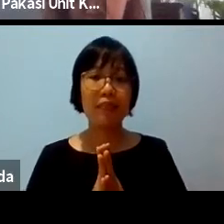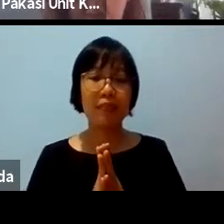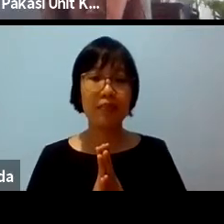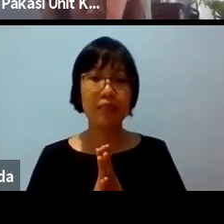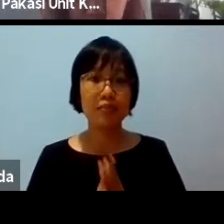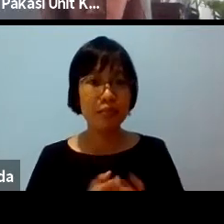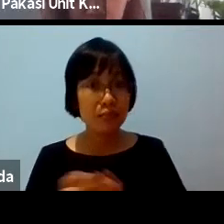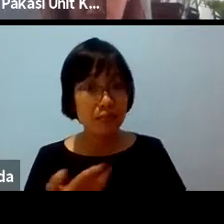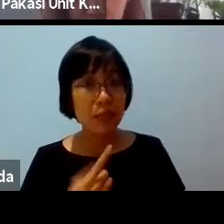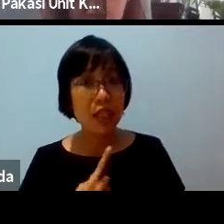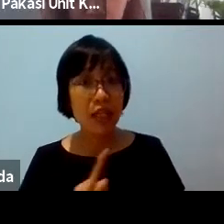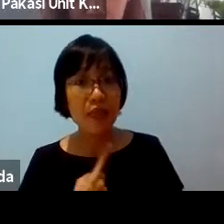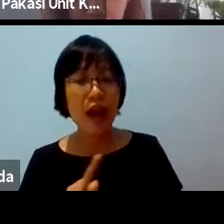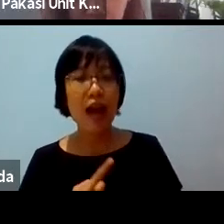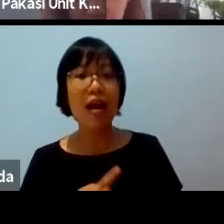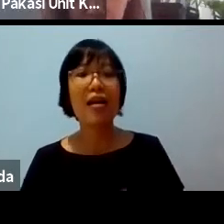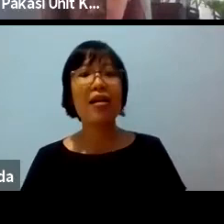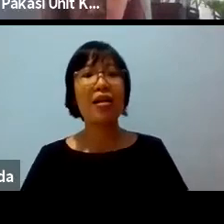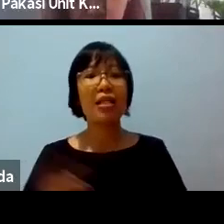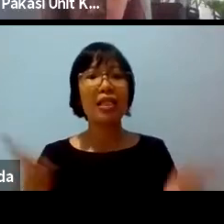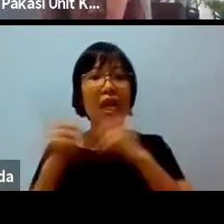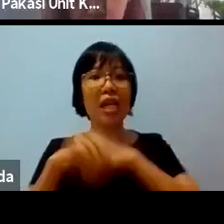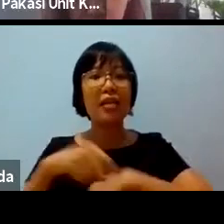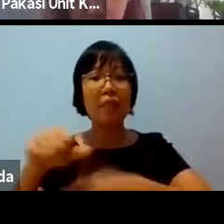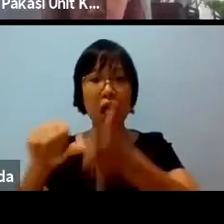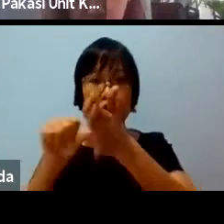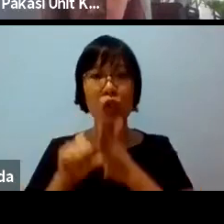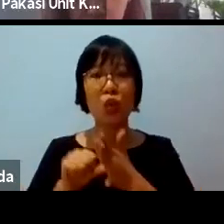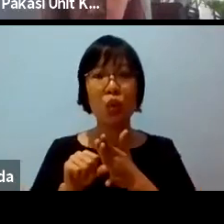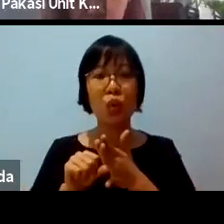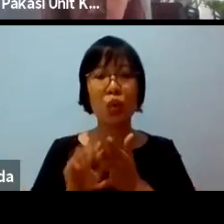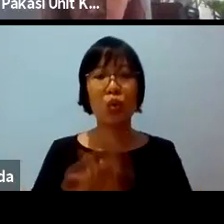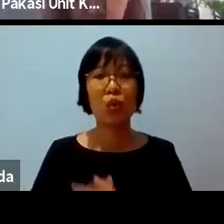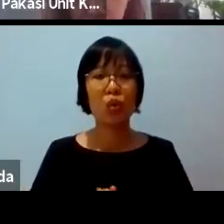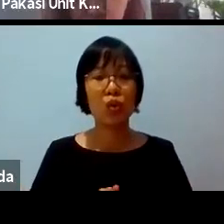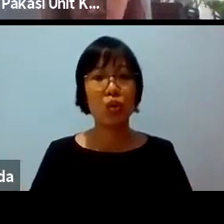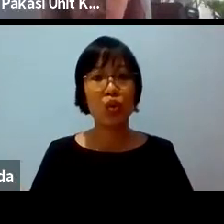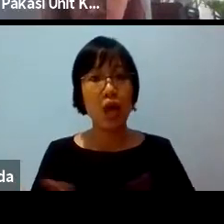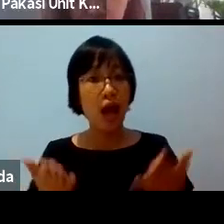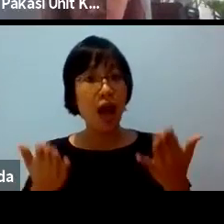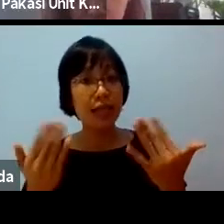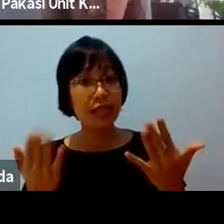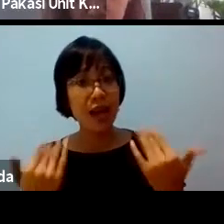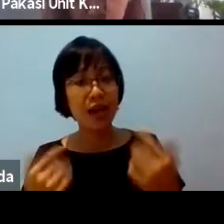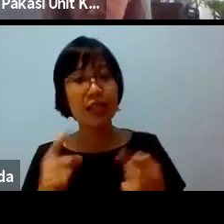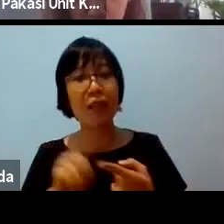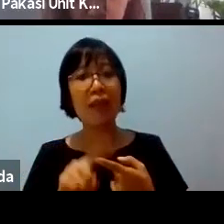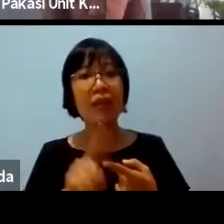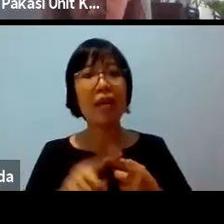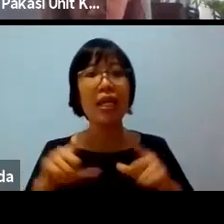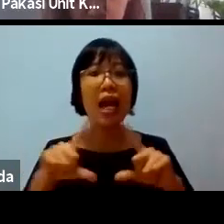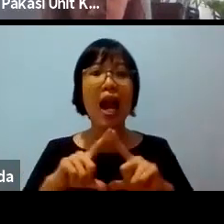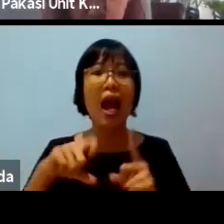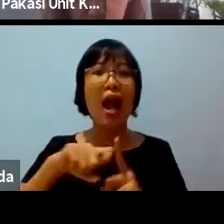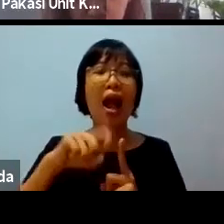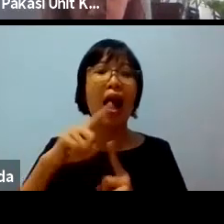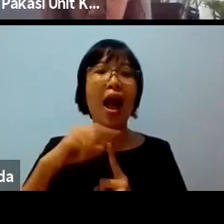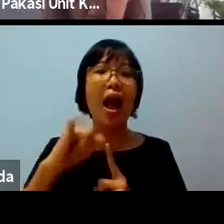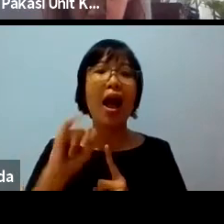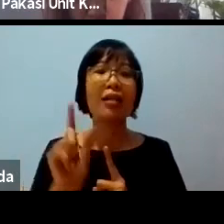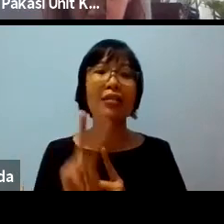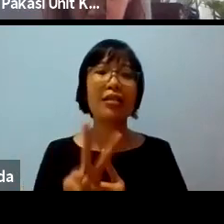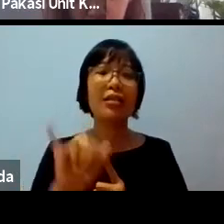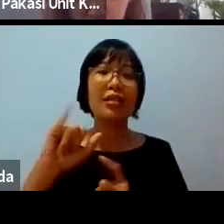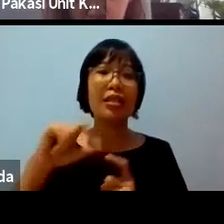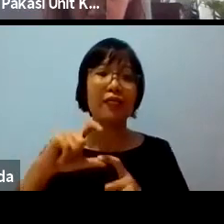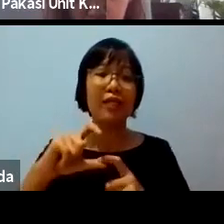yang di kampus juga mengundang ya mengundang teman-teman aktivis untuk masuk kampus dan kemudian menjadi